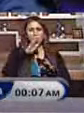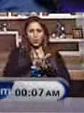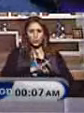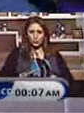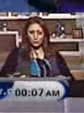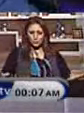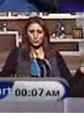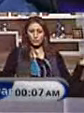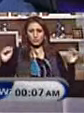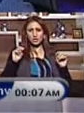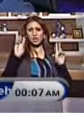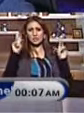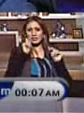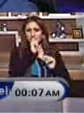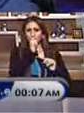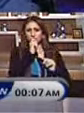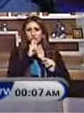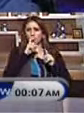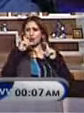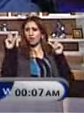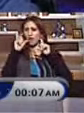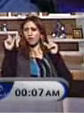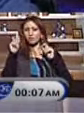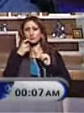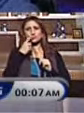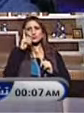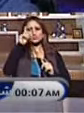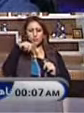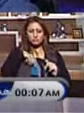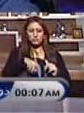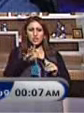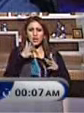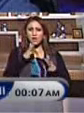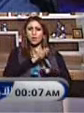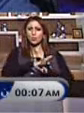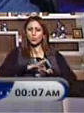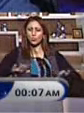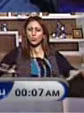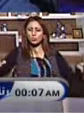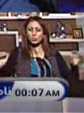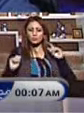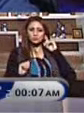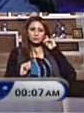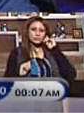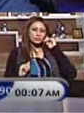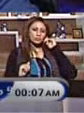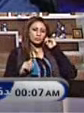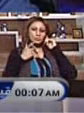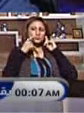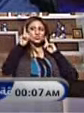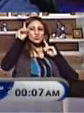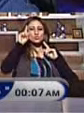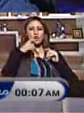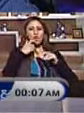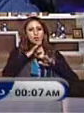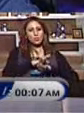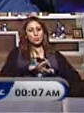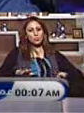على الفضائيات وعلى وسائل الاعلام ارى والله اعلم ان يعني المساله ان شاء الله رب العالمين باذن